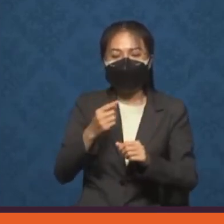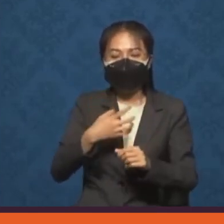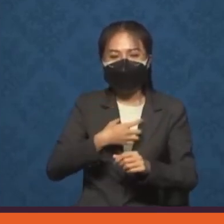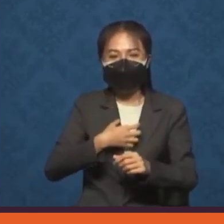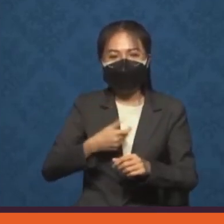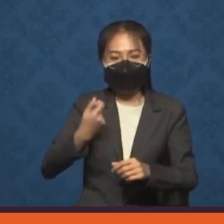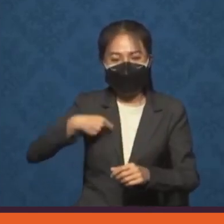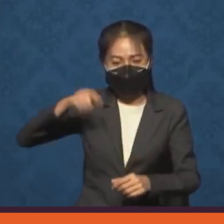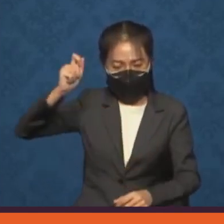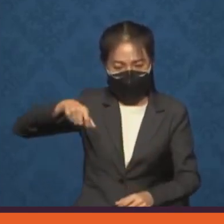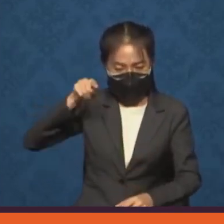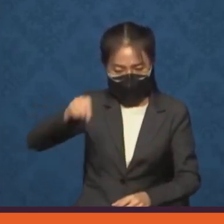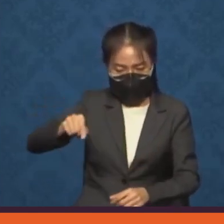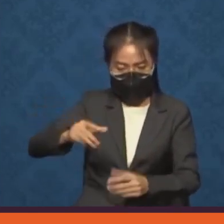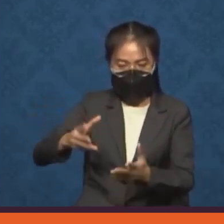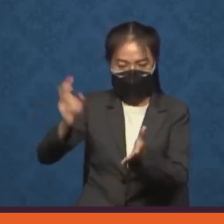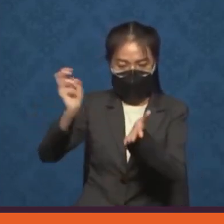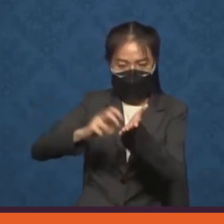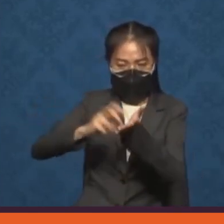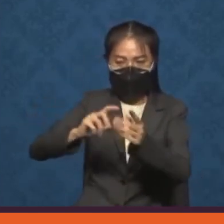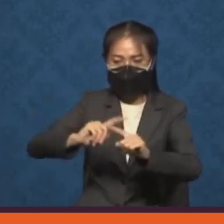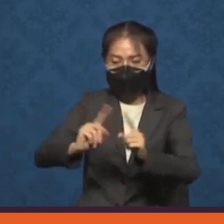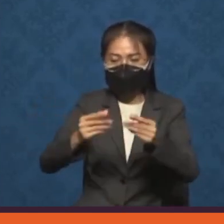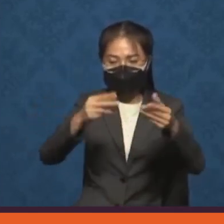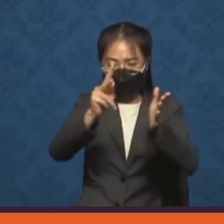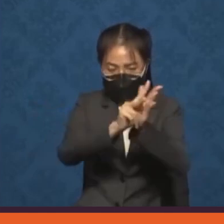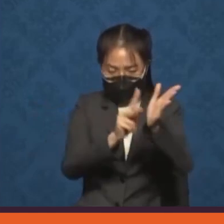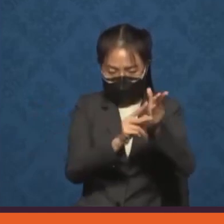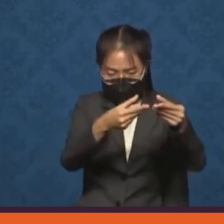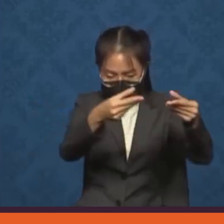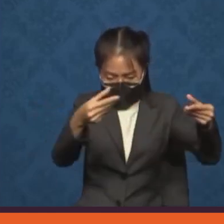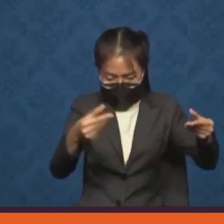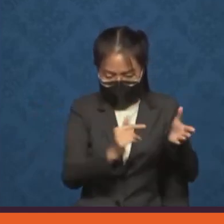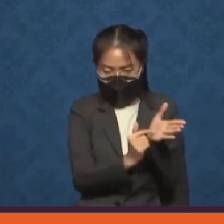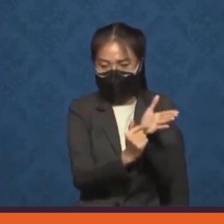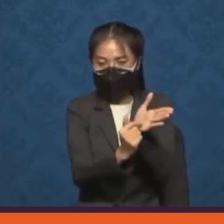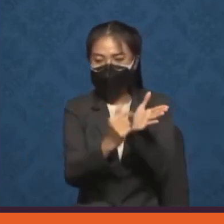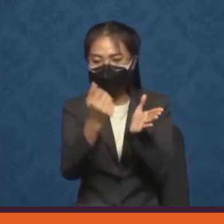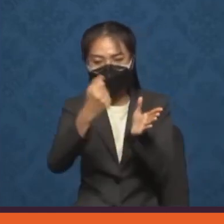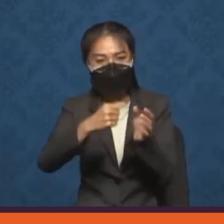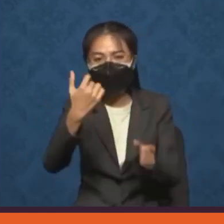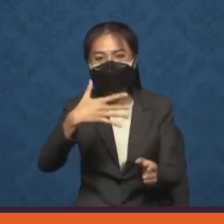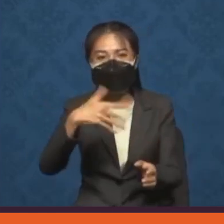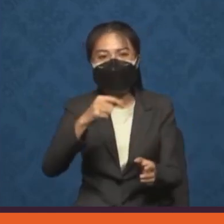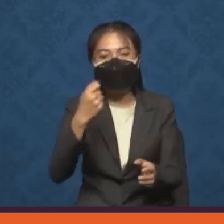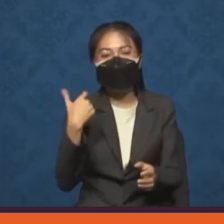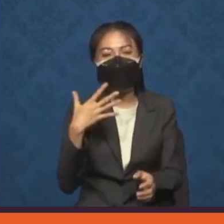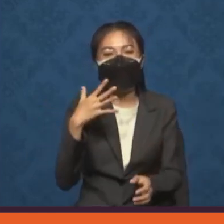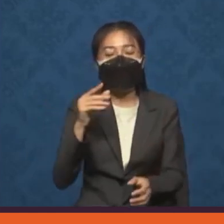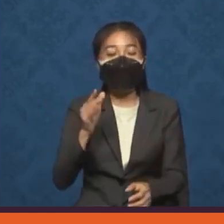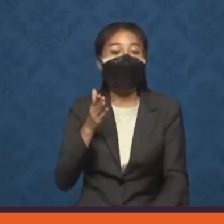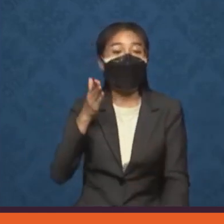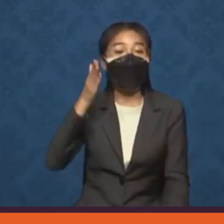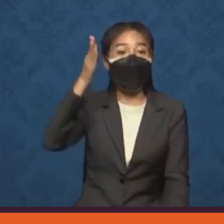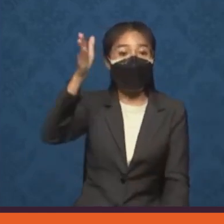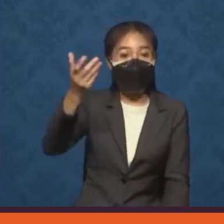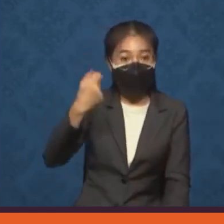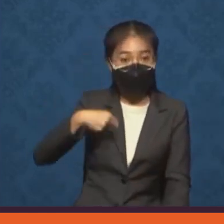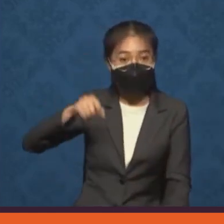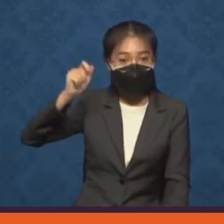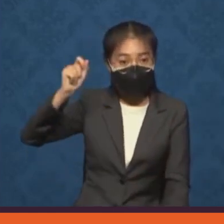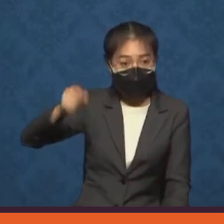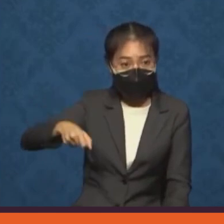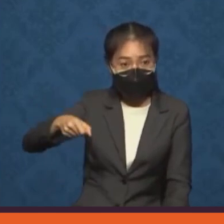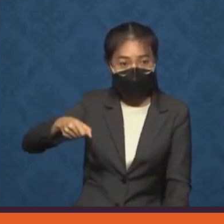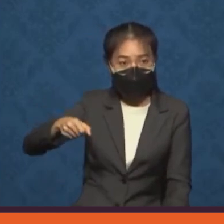ตัวบทอะไรให้อ้างอิงครับถ้าเราเขียนลงไปในรัฐธรรมนูญแบบนี้ต่อไปผู้พิพากษาตุลาการก็จะสามารถนำมา